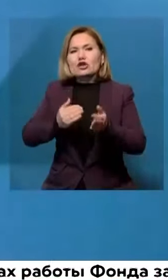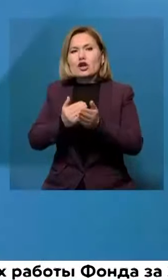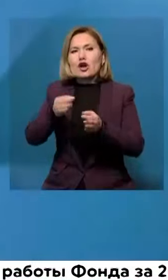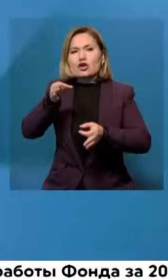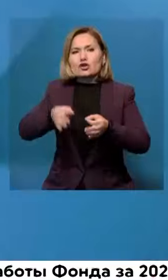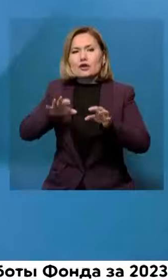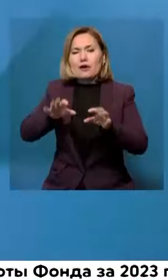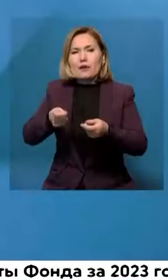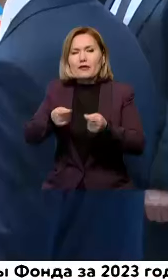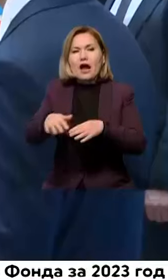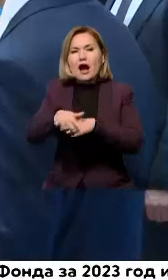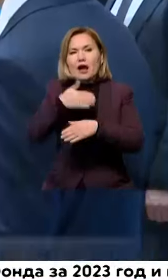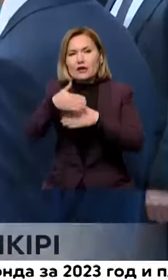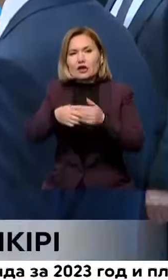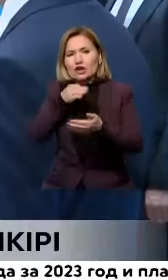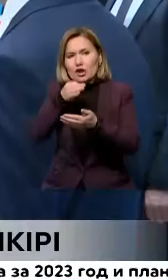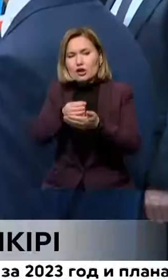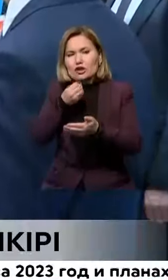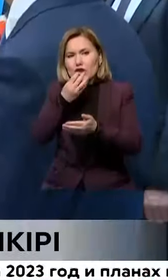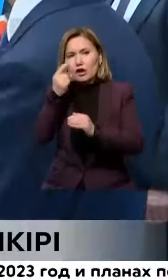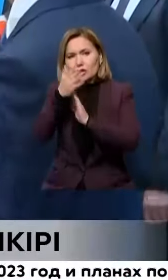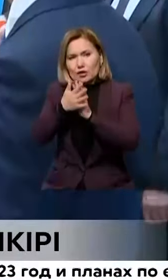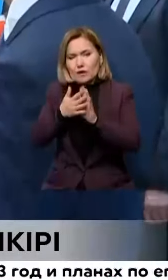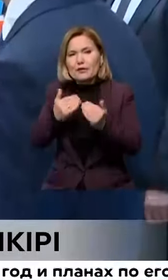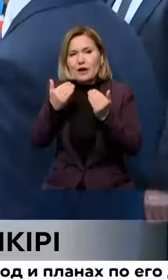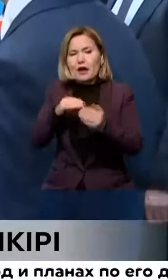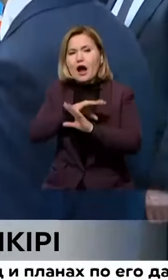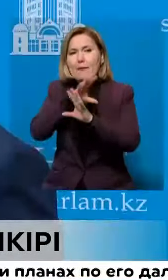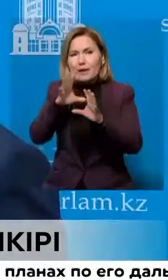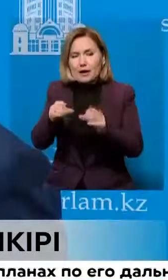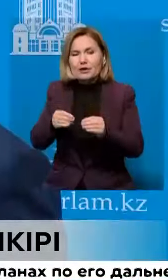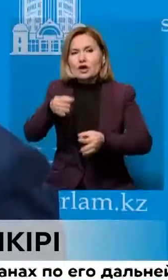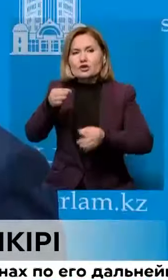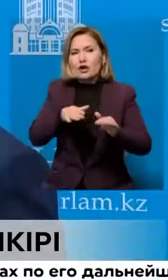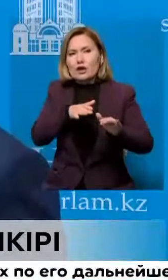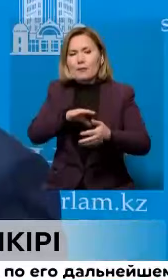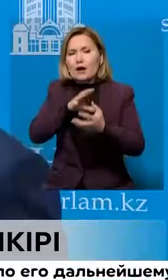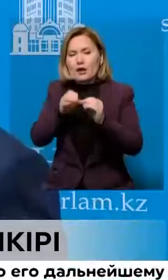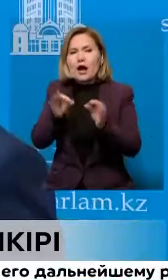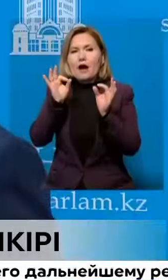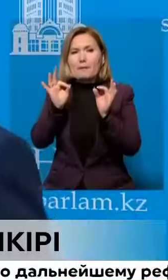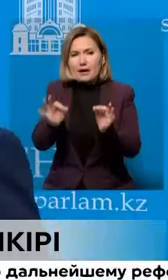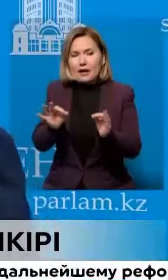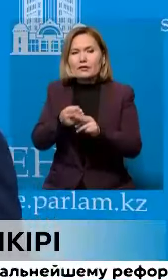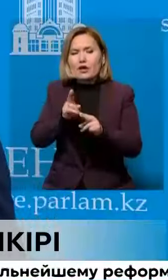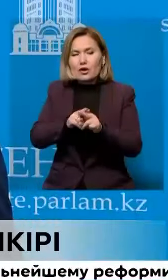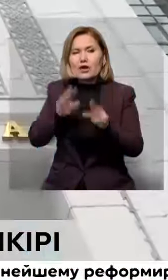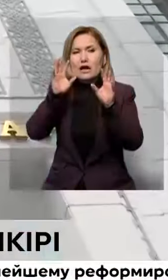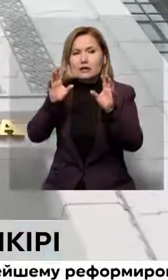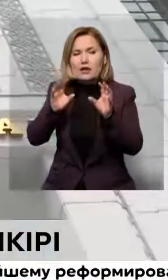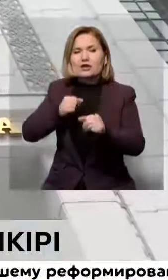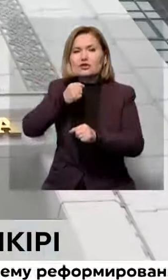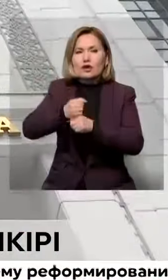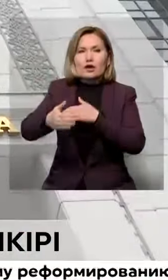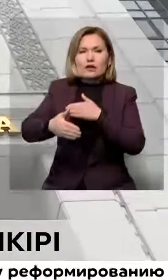сот басшылығы халықтың алдындағы жауапкершілігін жете түсінеді. Қазір барлығы да процестің объективті, әділ және заңды өтуіне